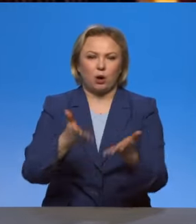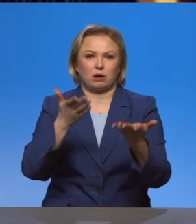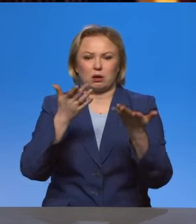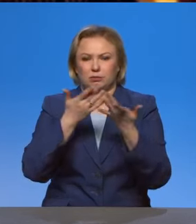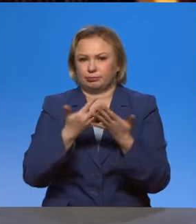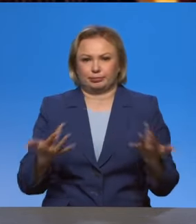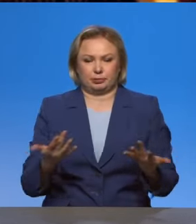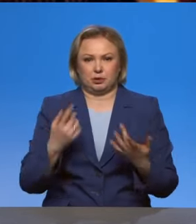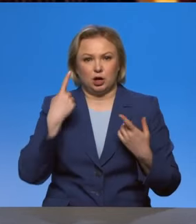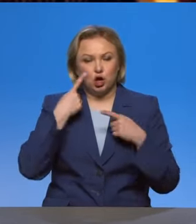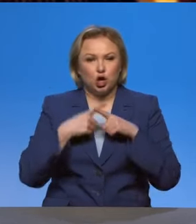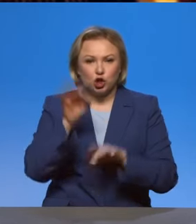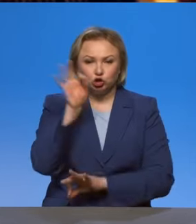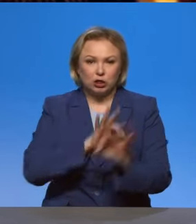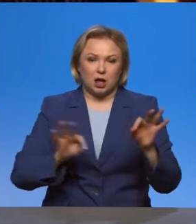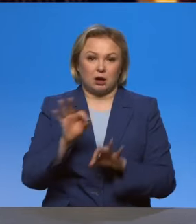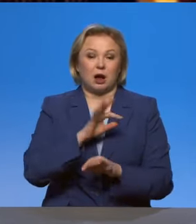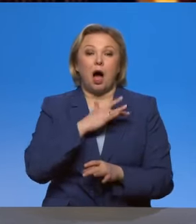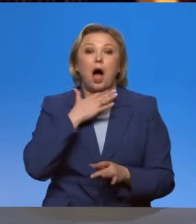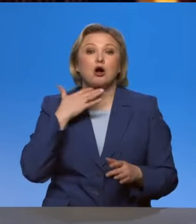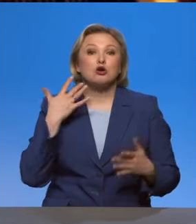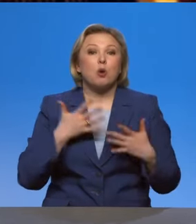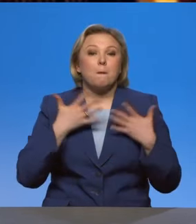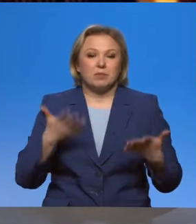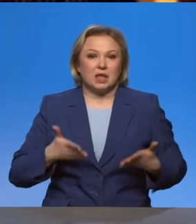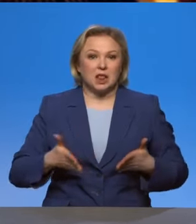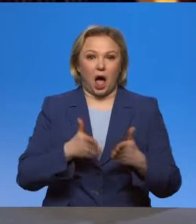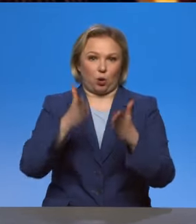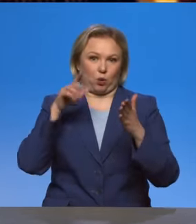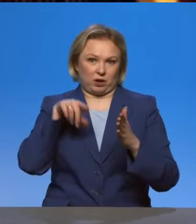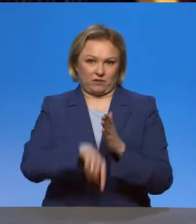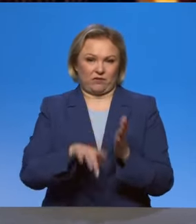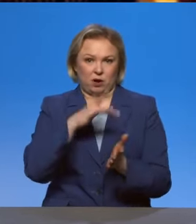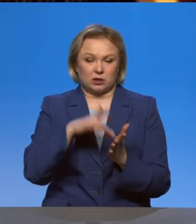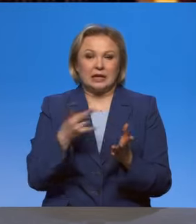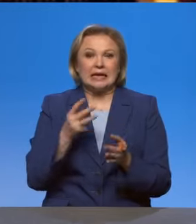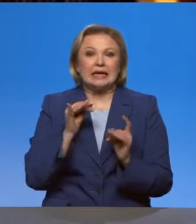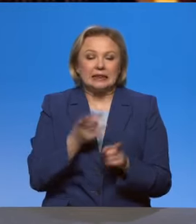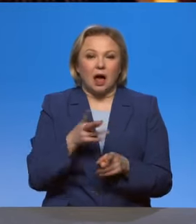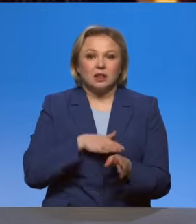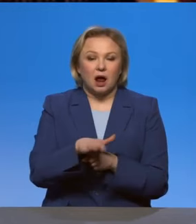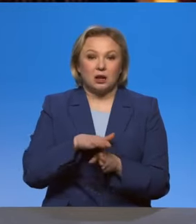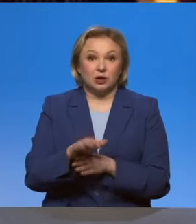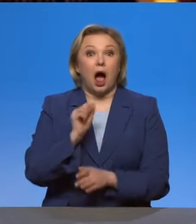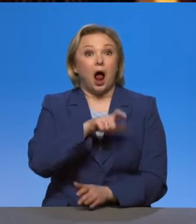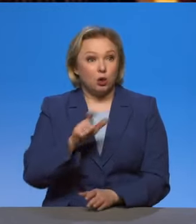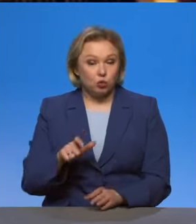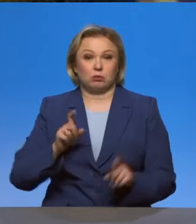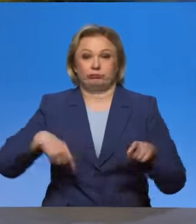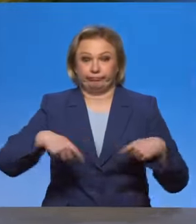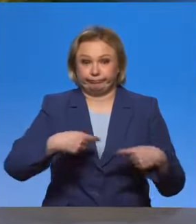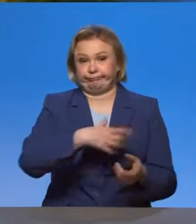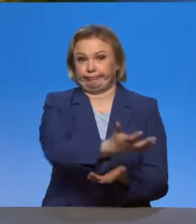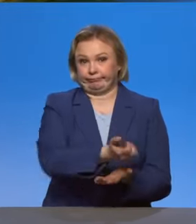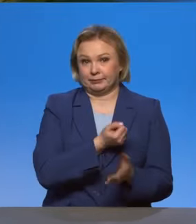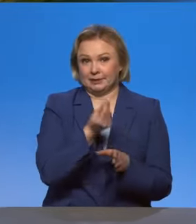средства сегодня идут в города, и их надо реализовывать. А люди возьмут кредит и построят себе